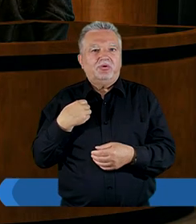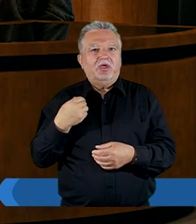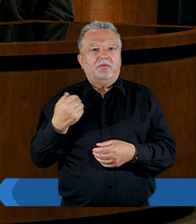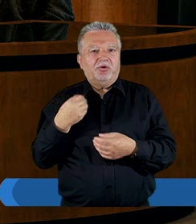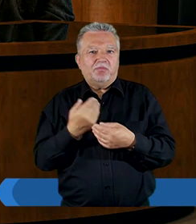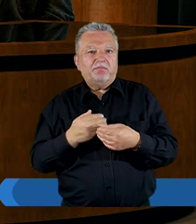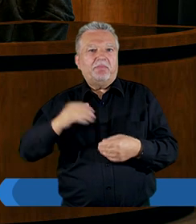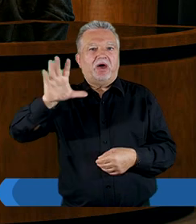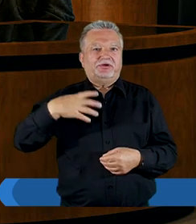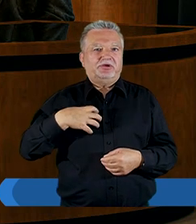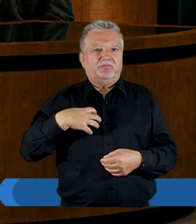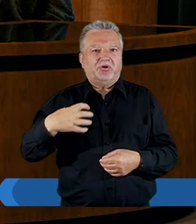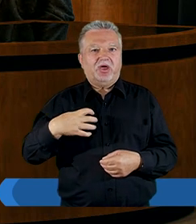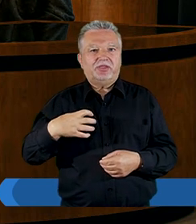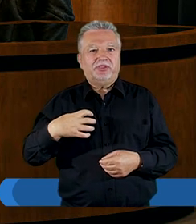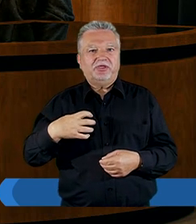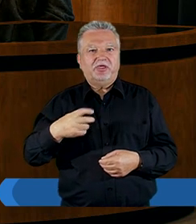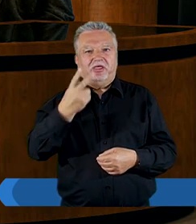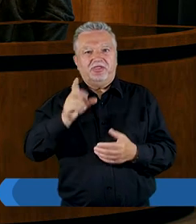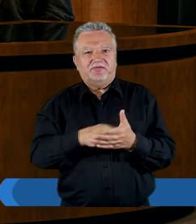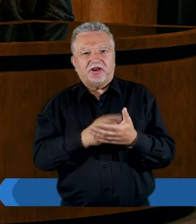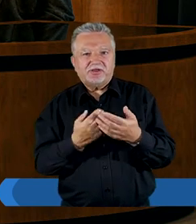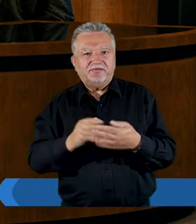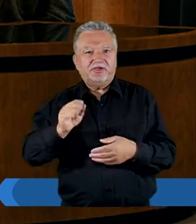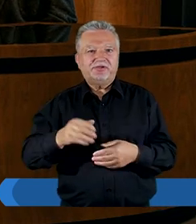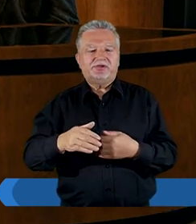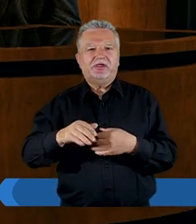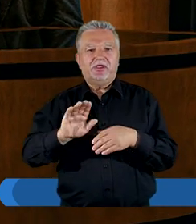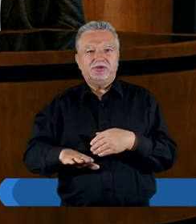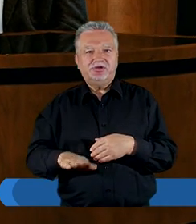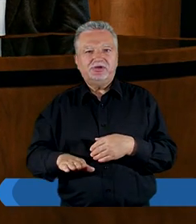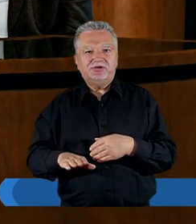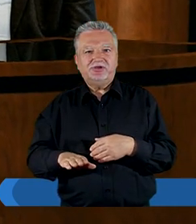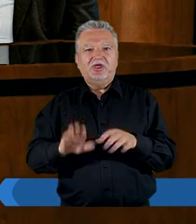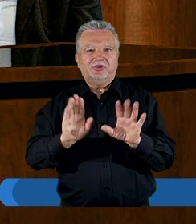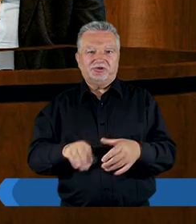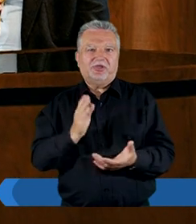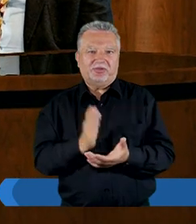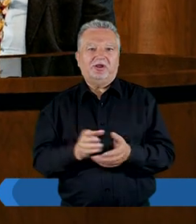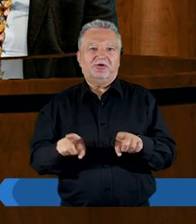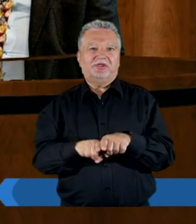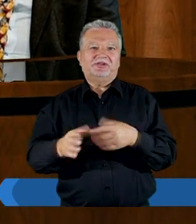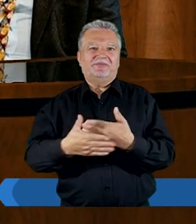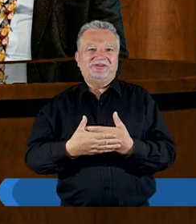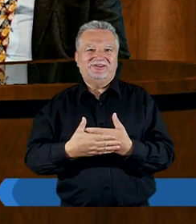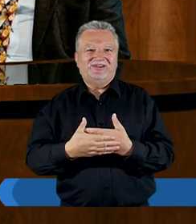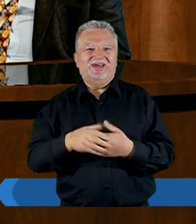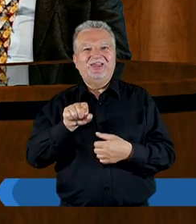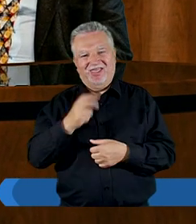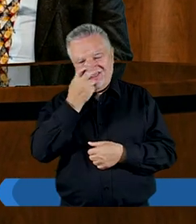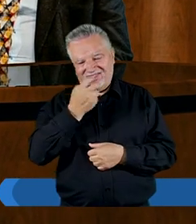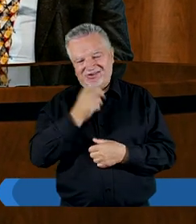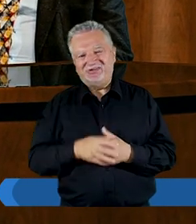niż na początku, z podwójną liczbą dzieci, żona tylko została ta sama. To też jest ciekawe. I jeszcze bym chciała